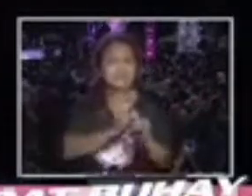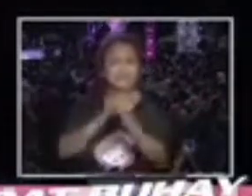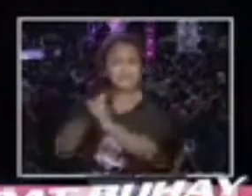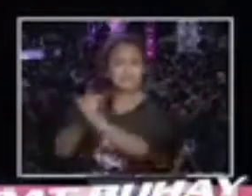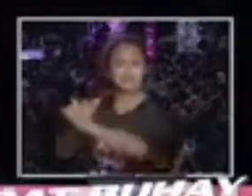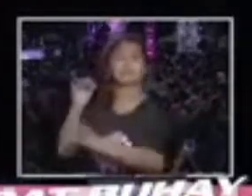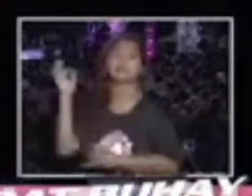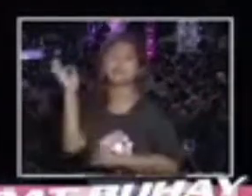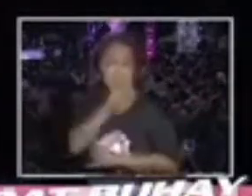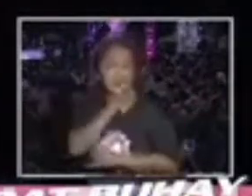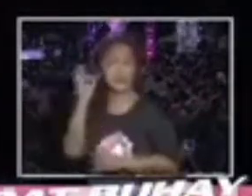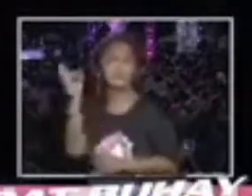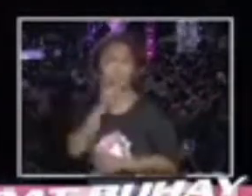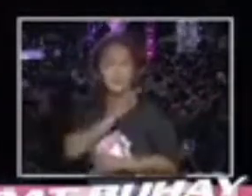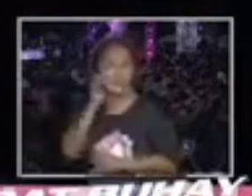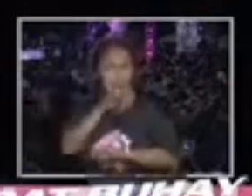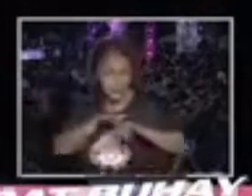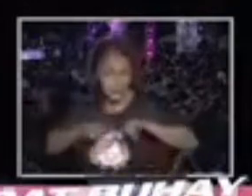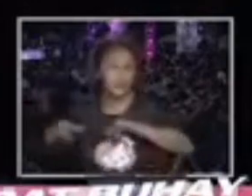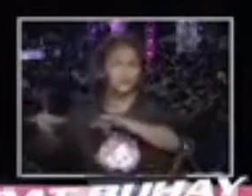Pilipino.